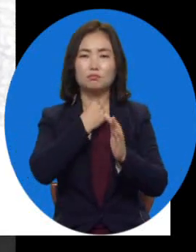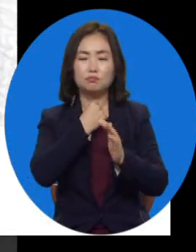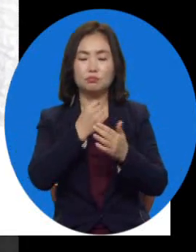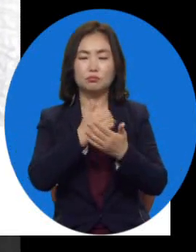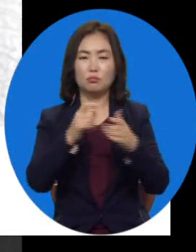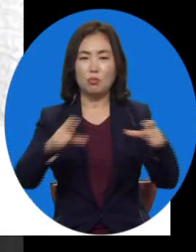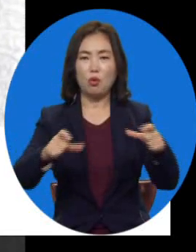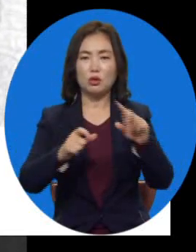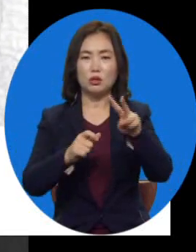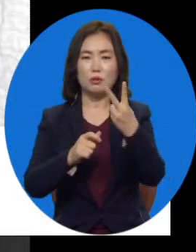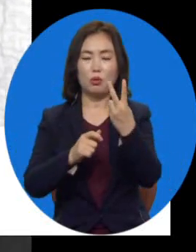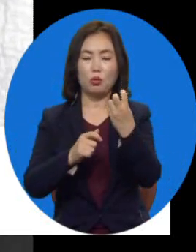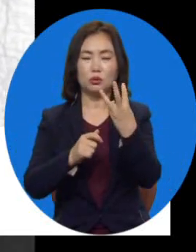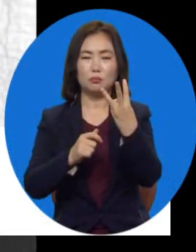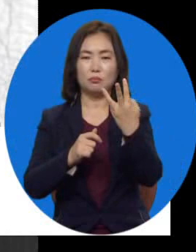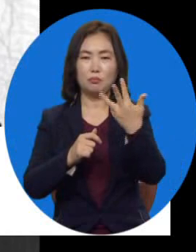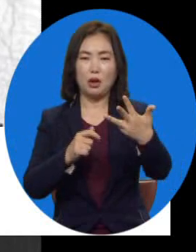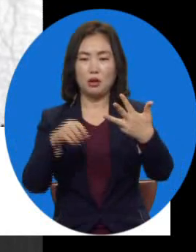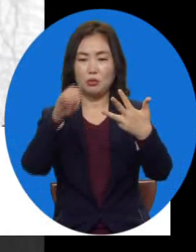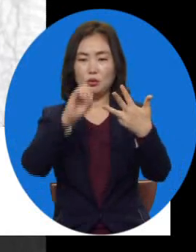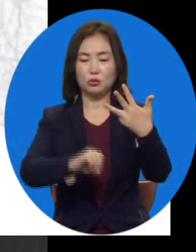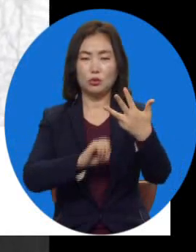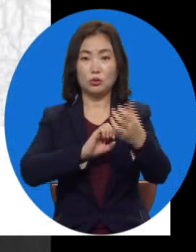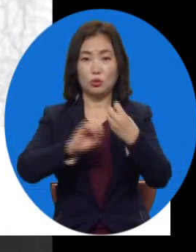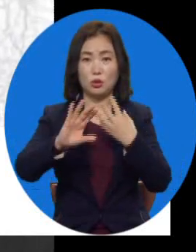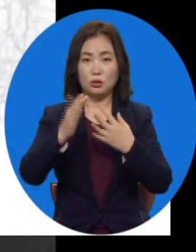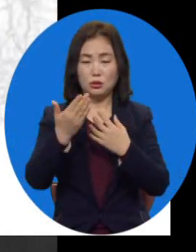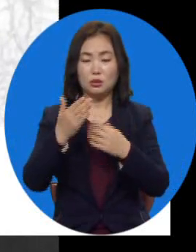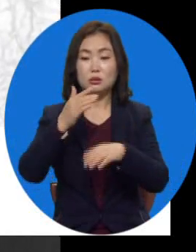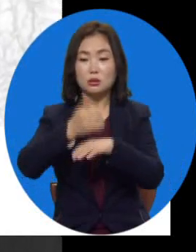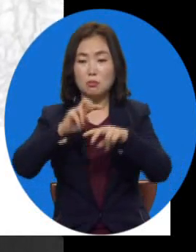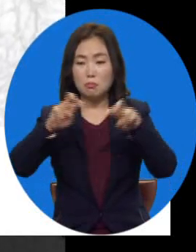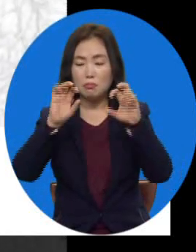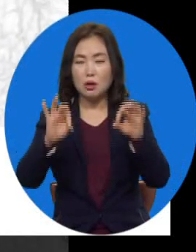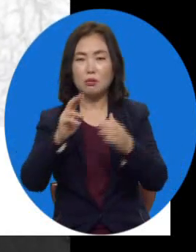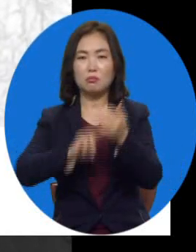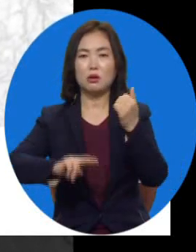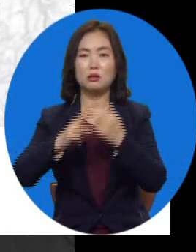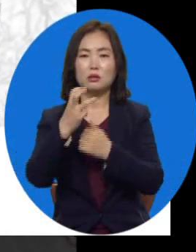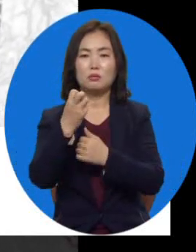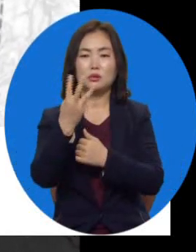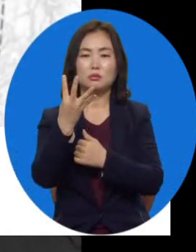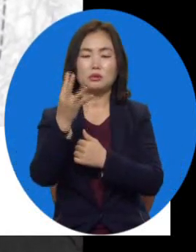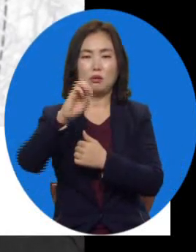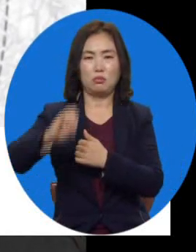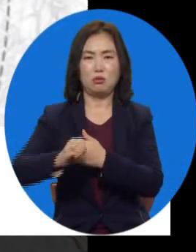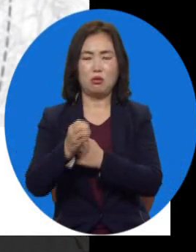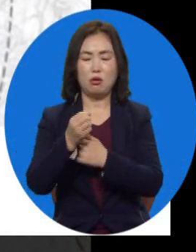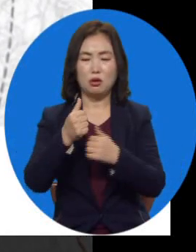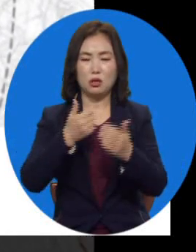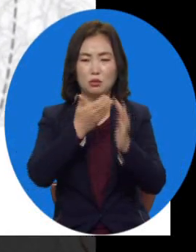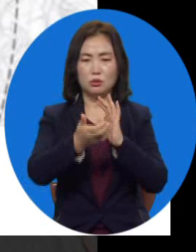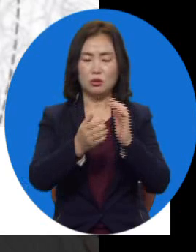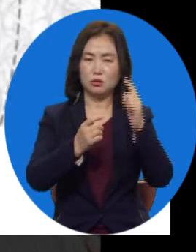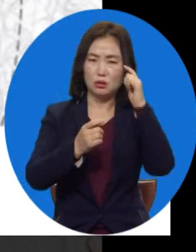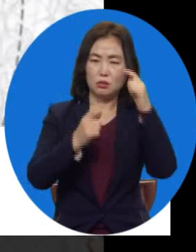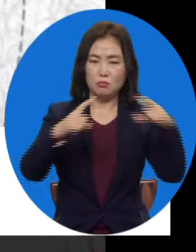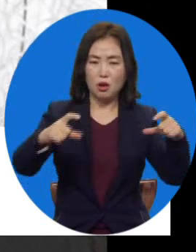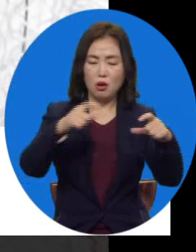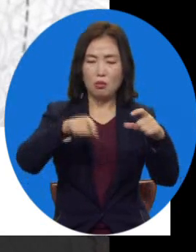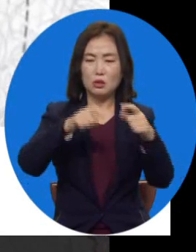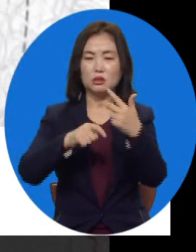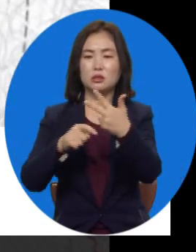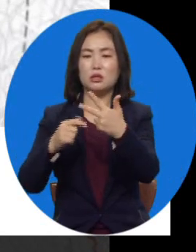면적이 250 8% 로 조사돼 찜한 실제 분양 율은 34% 로 입주 의학 면적의